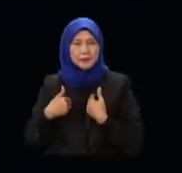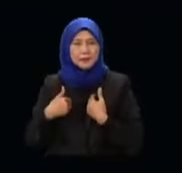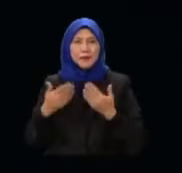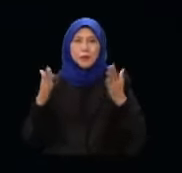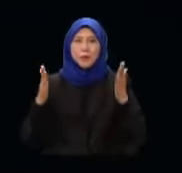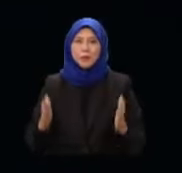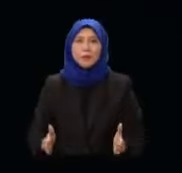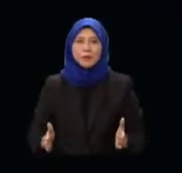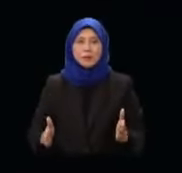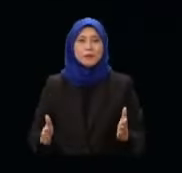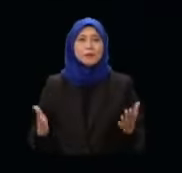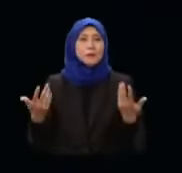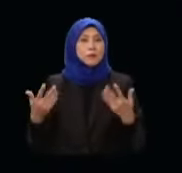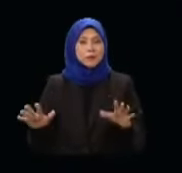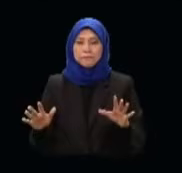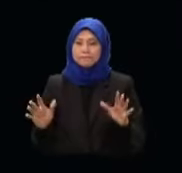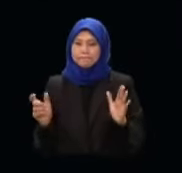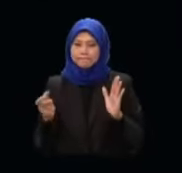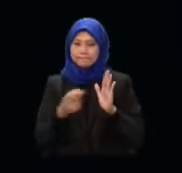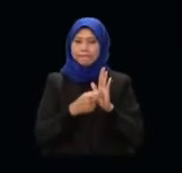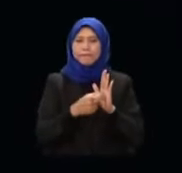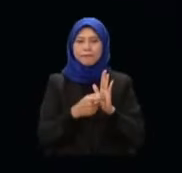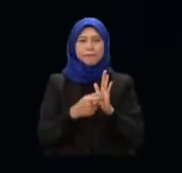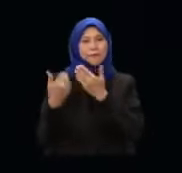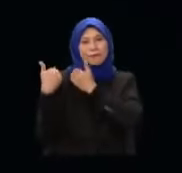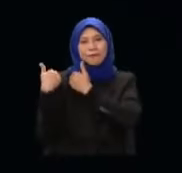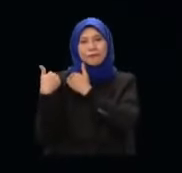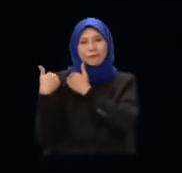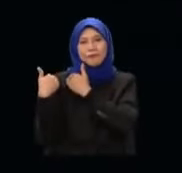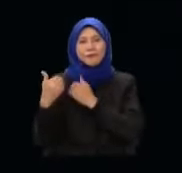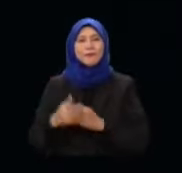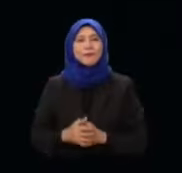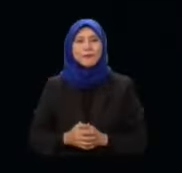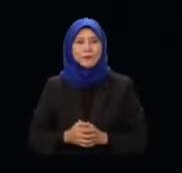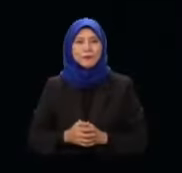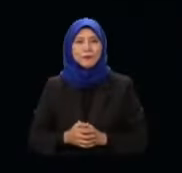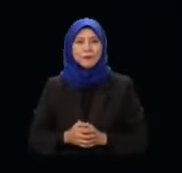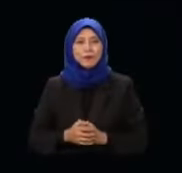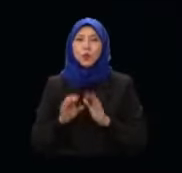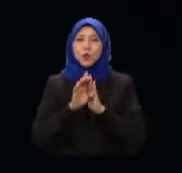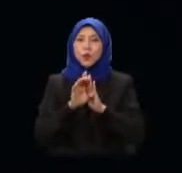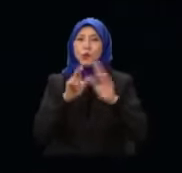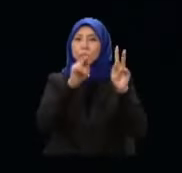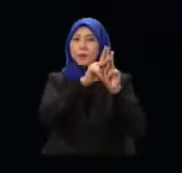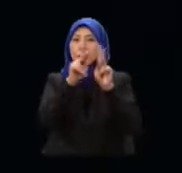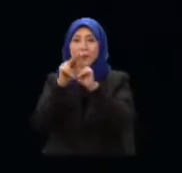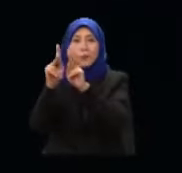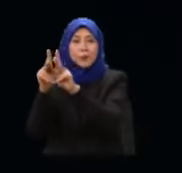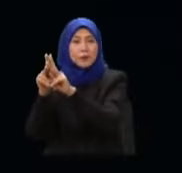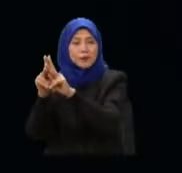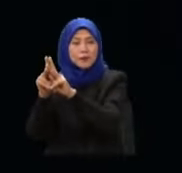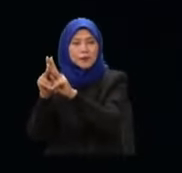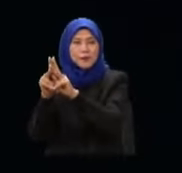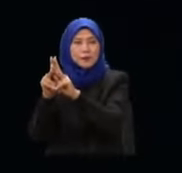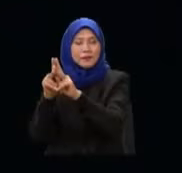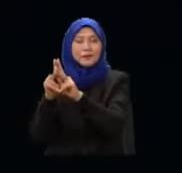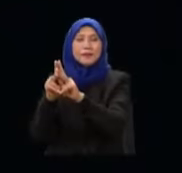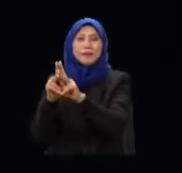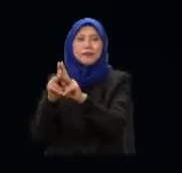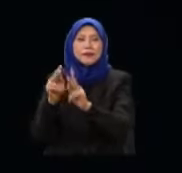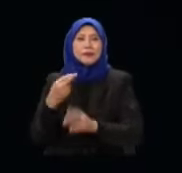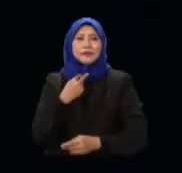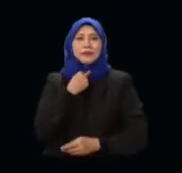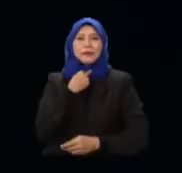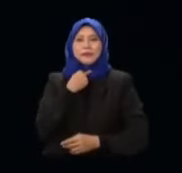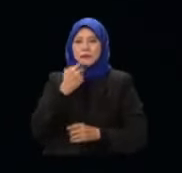orang-orangnya yang telah pun diletakkan diberikan tanggungjawab contoh Kalau di kampung ada banyak yang terkesan